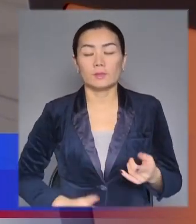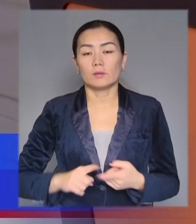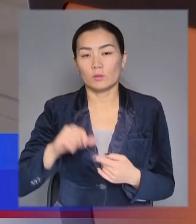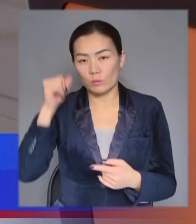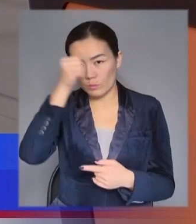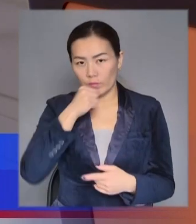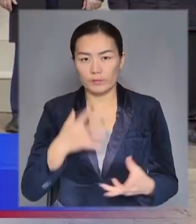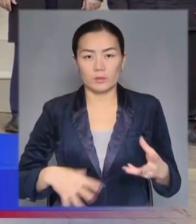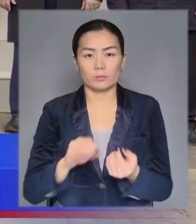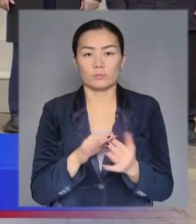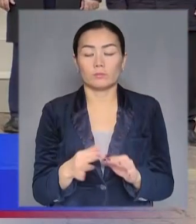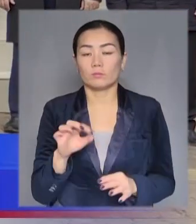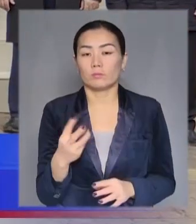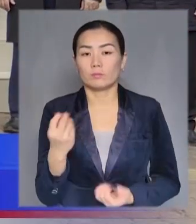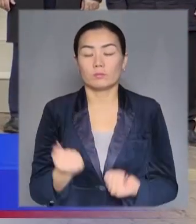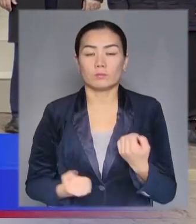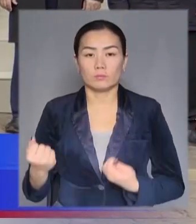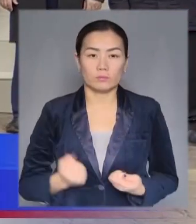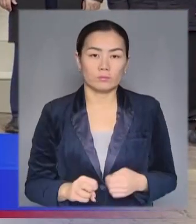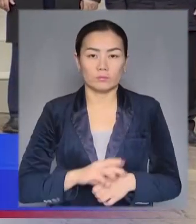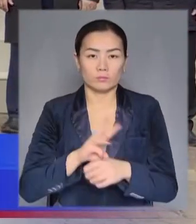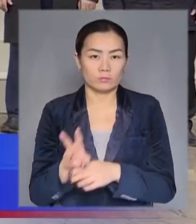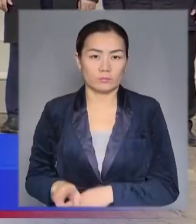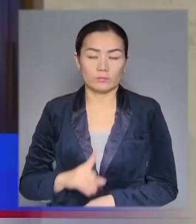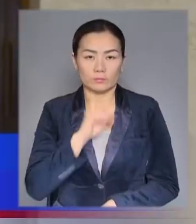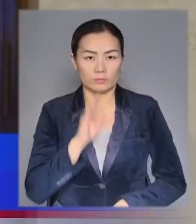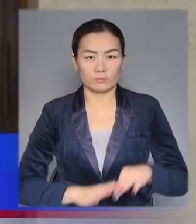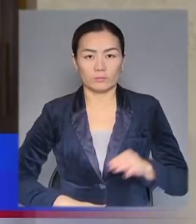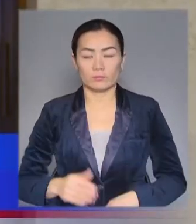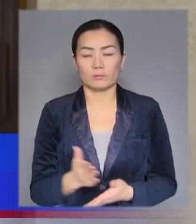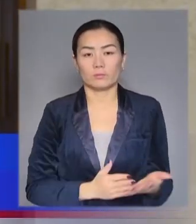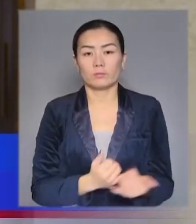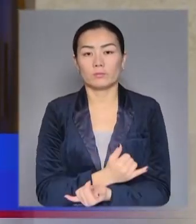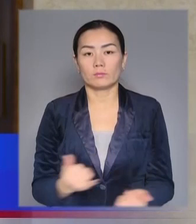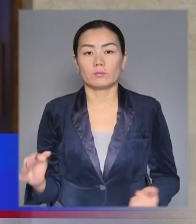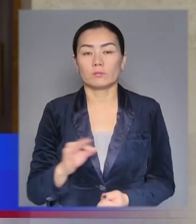жылы барлық ауылда жедел жәрдем көлігімен қамтып, жас мамандарды